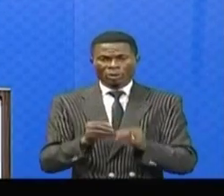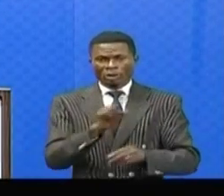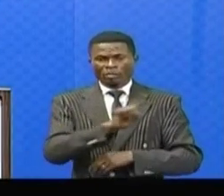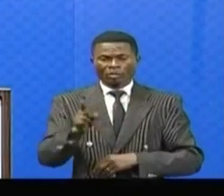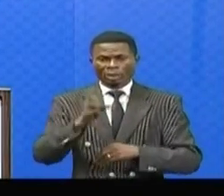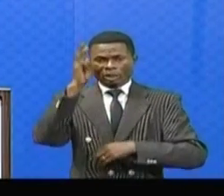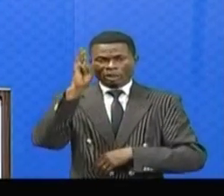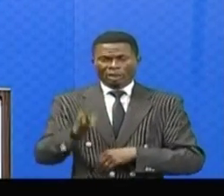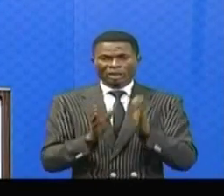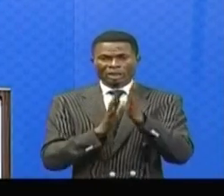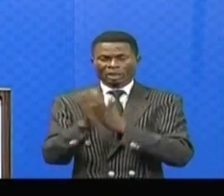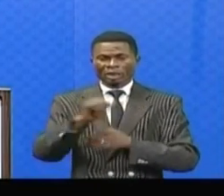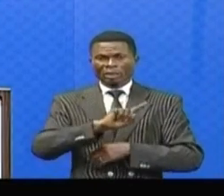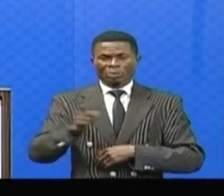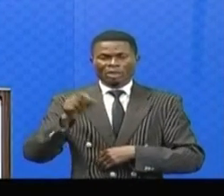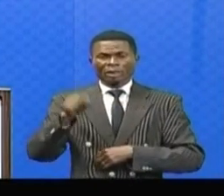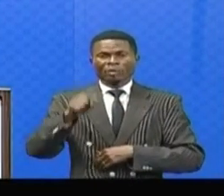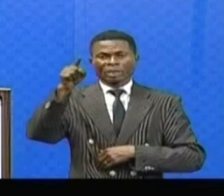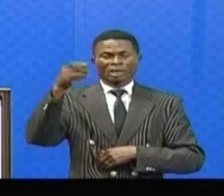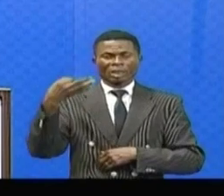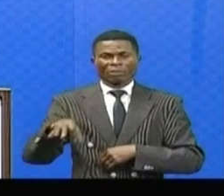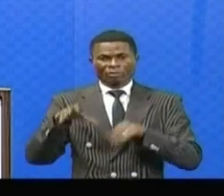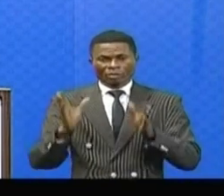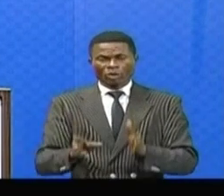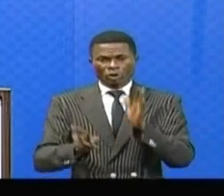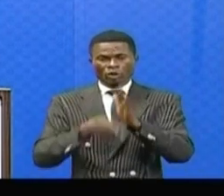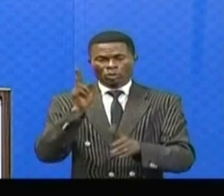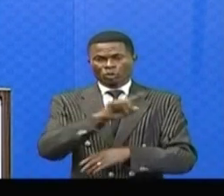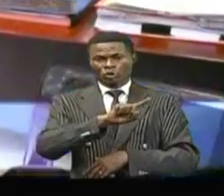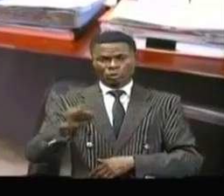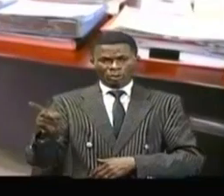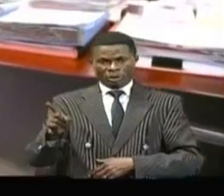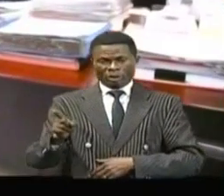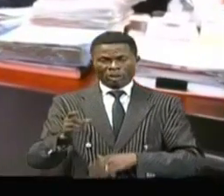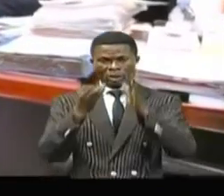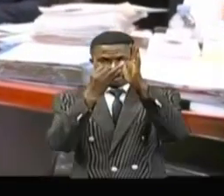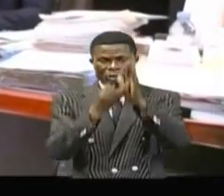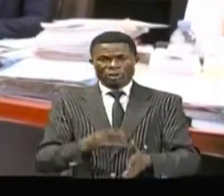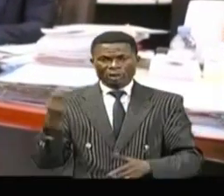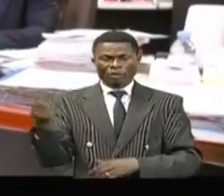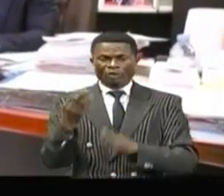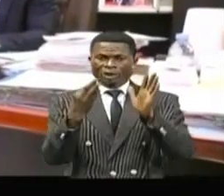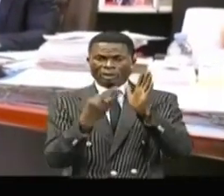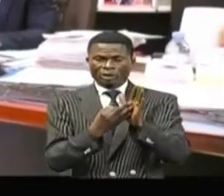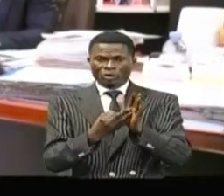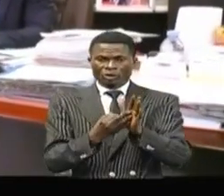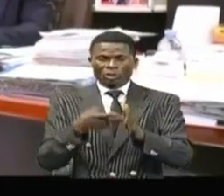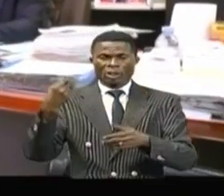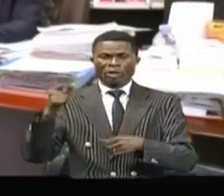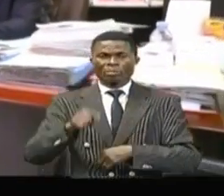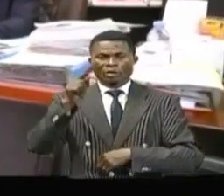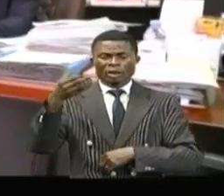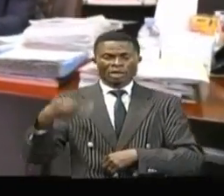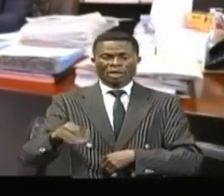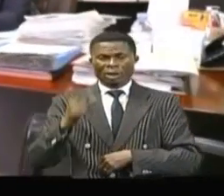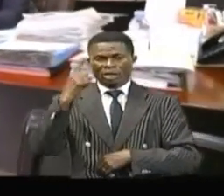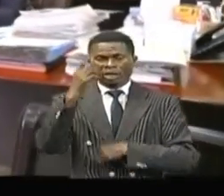215 milliards de francs congolais contre 12 728 milliards de francs congolais en cumul